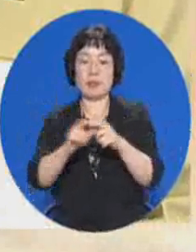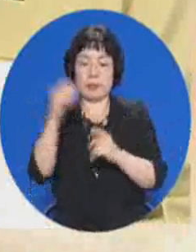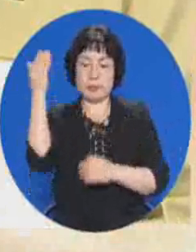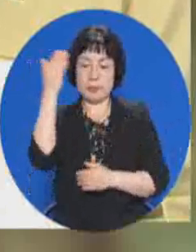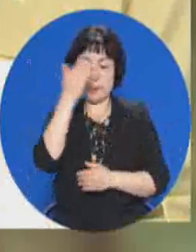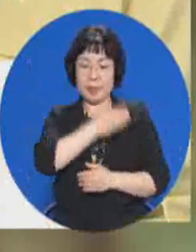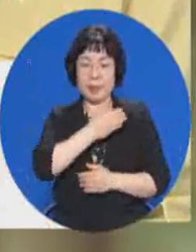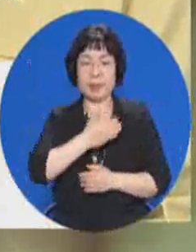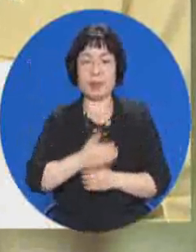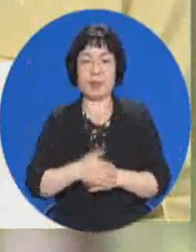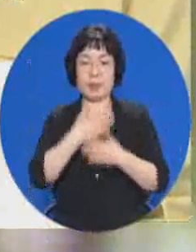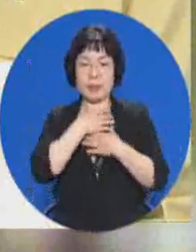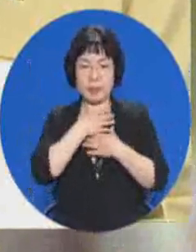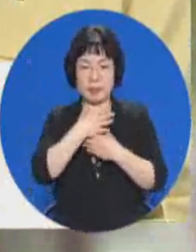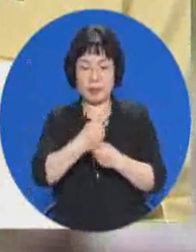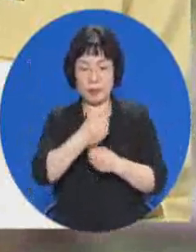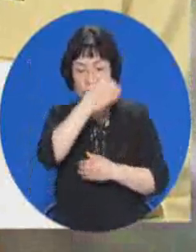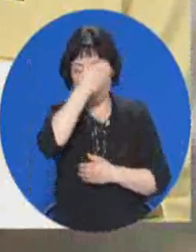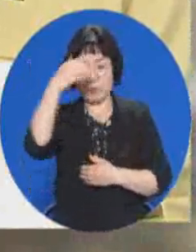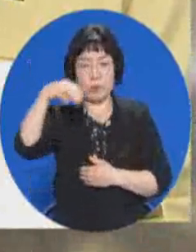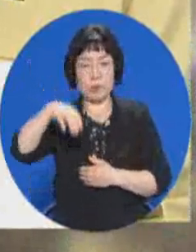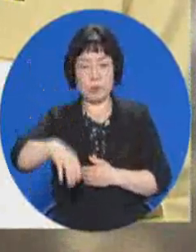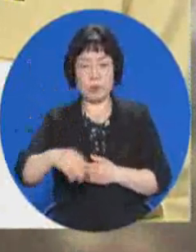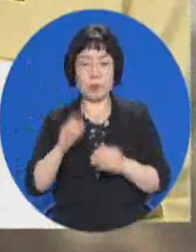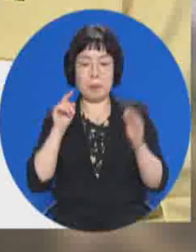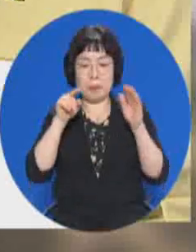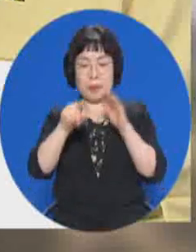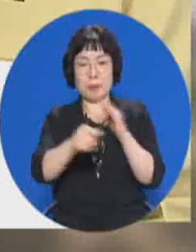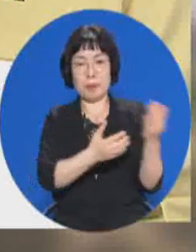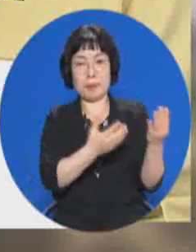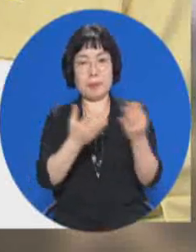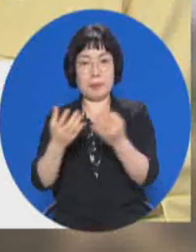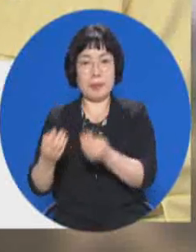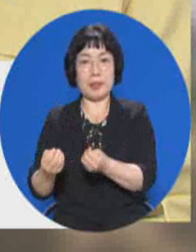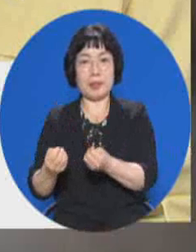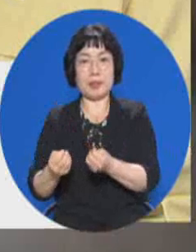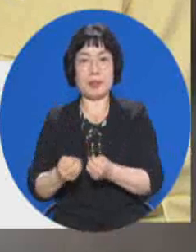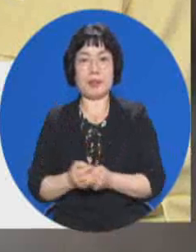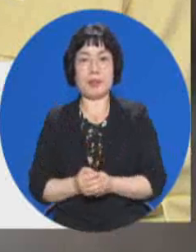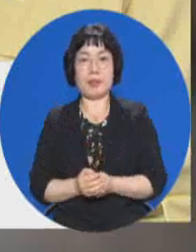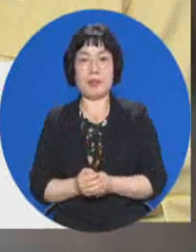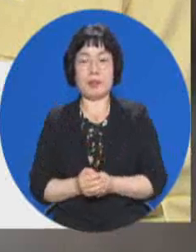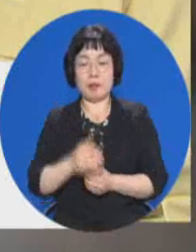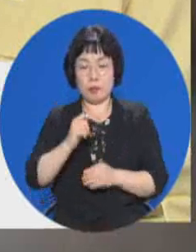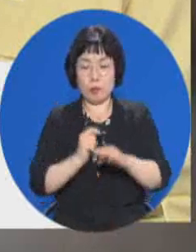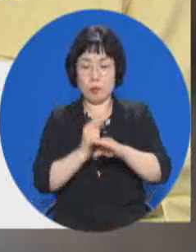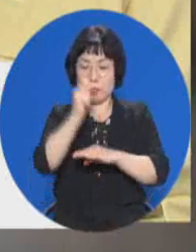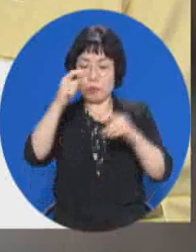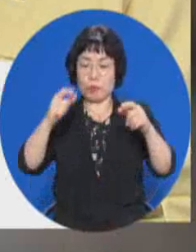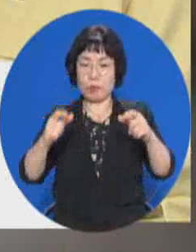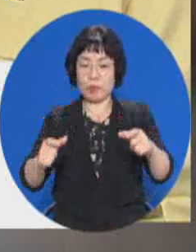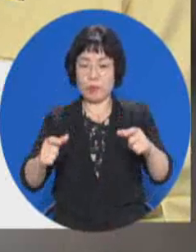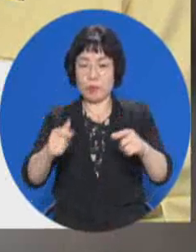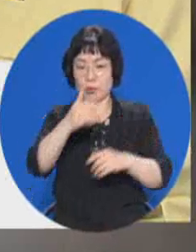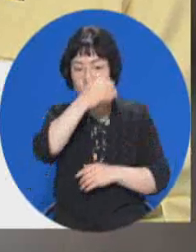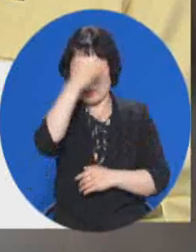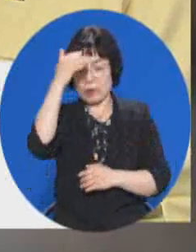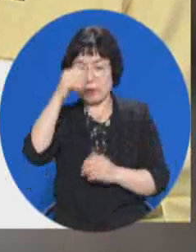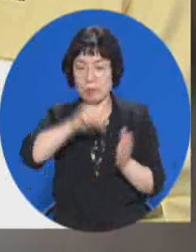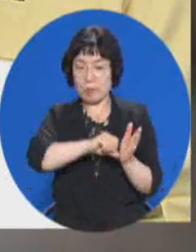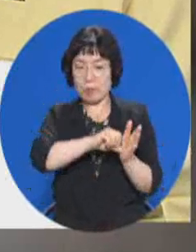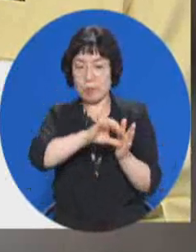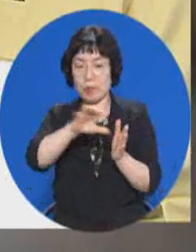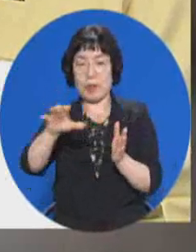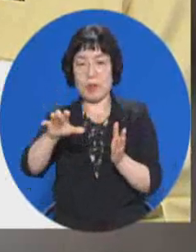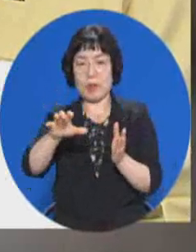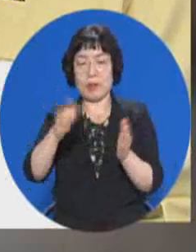청정하고 안정적인 관광지를 찾다 보니까 그 우리 고흥이 그런 관광 트렌드에 최근